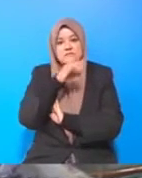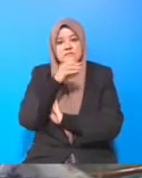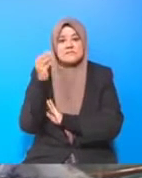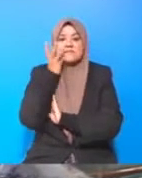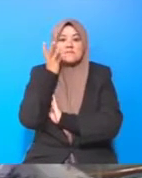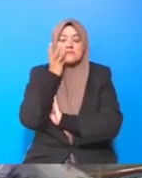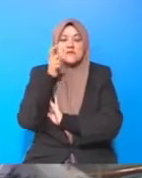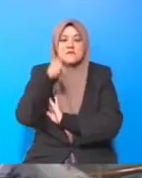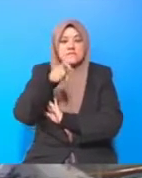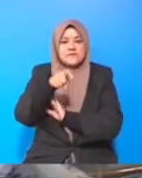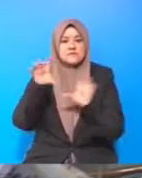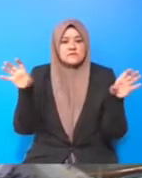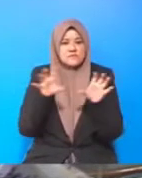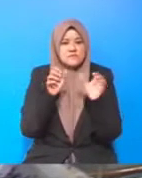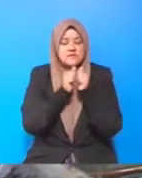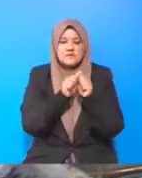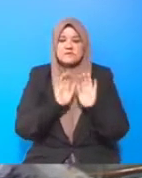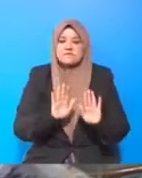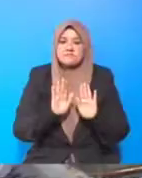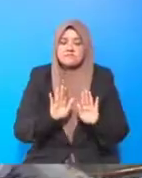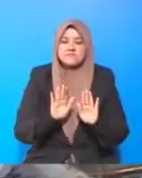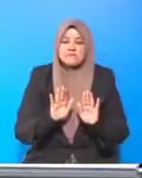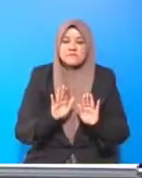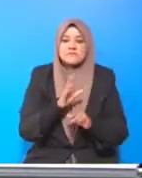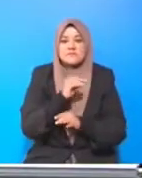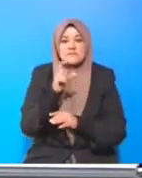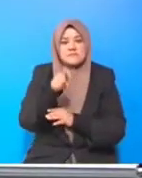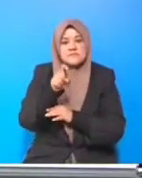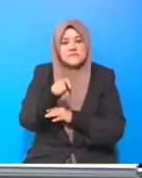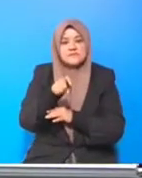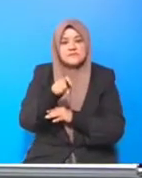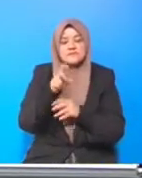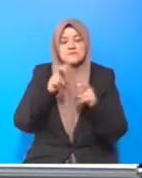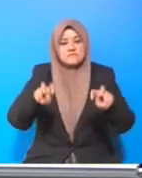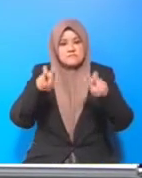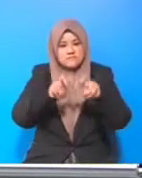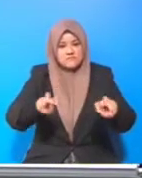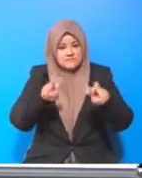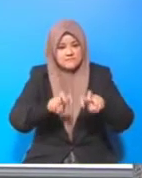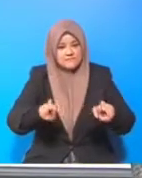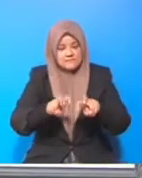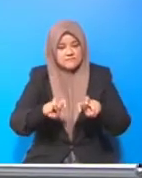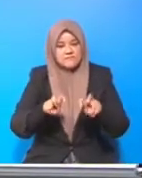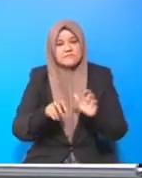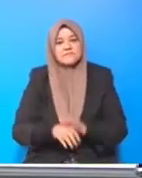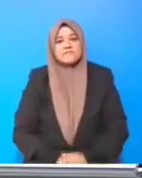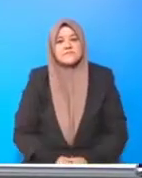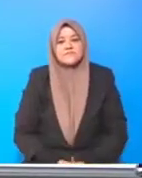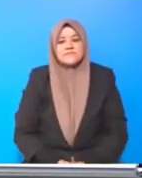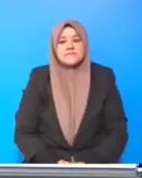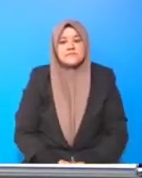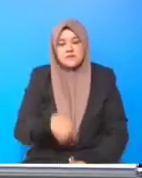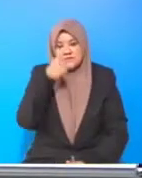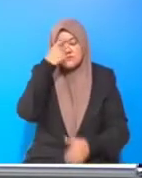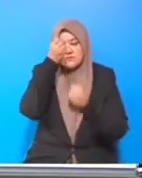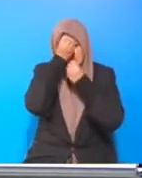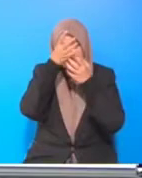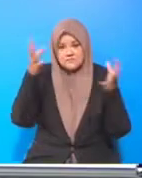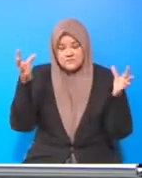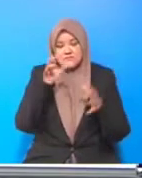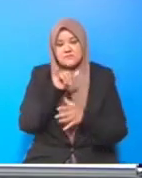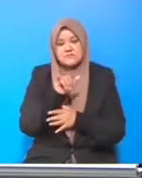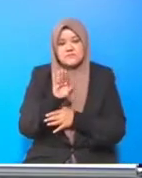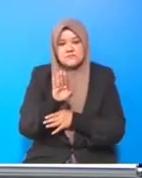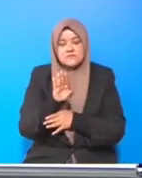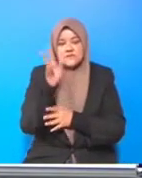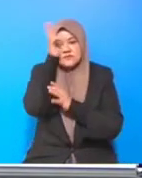beras ini mestilah dibuat dengan berhati-hati dan memerlukan kajian yang teliti untuk makluman